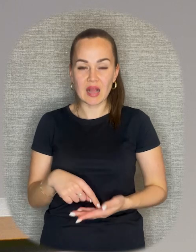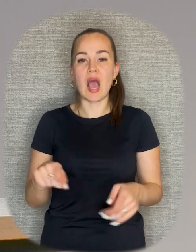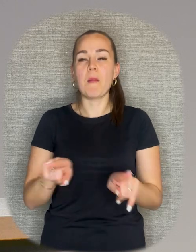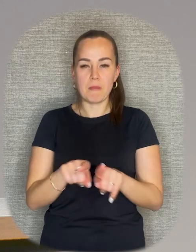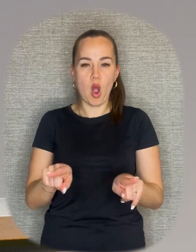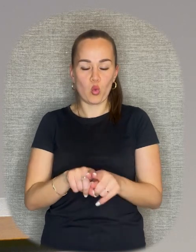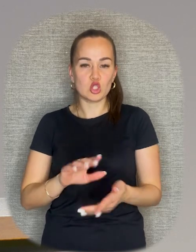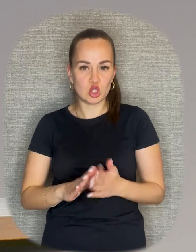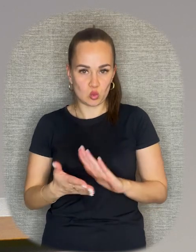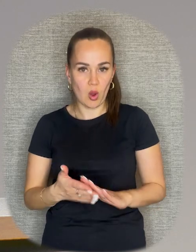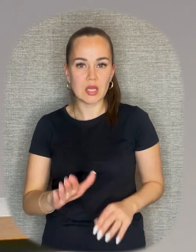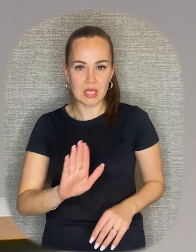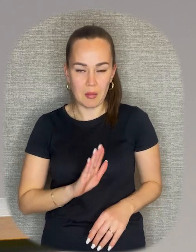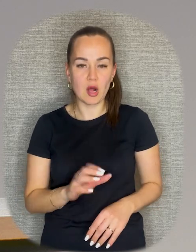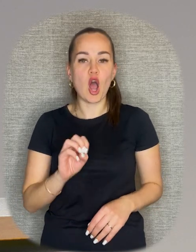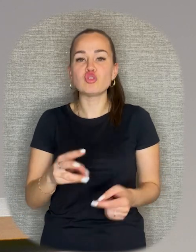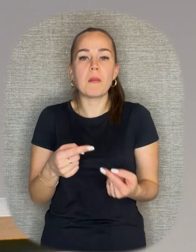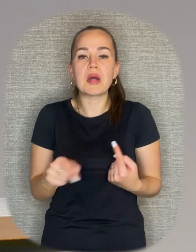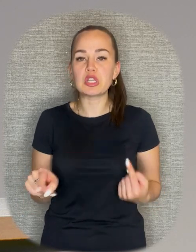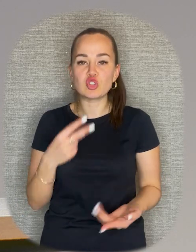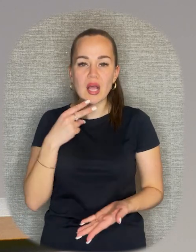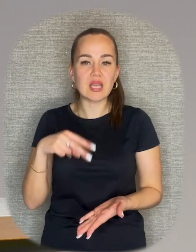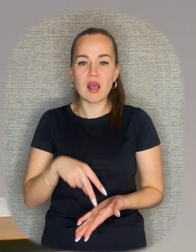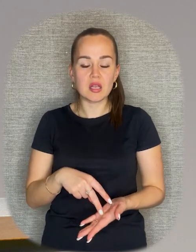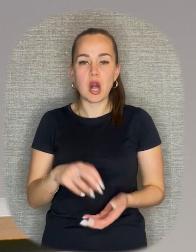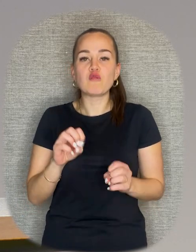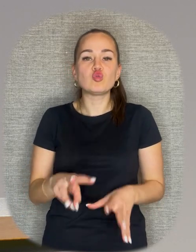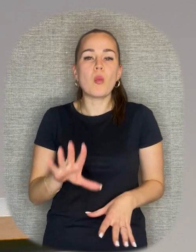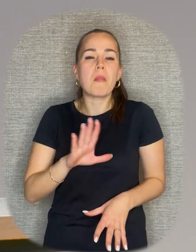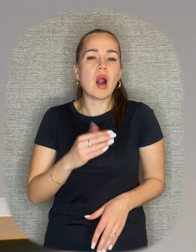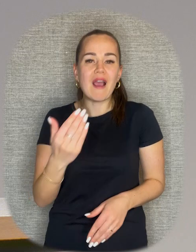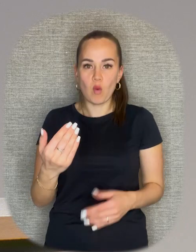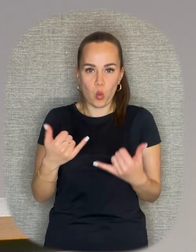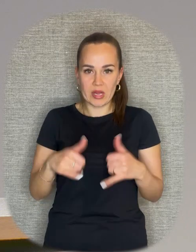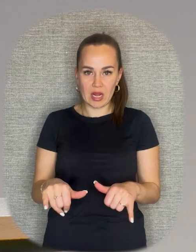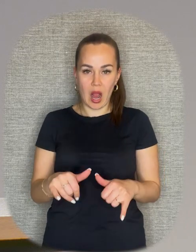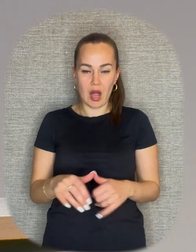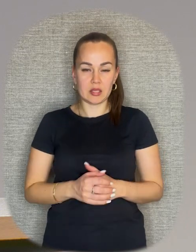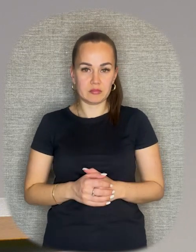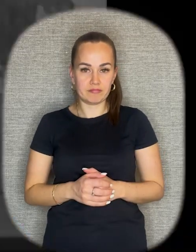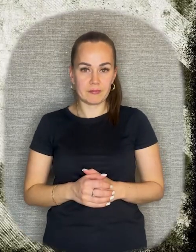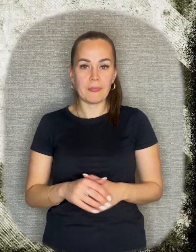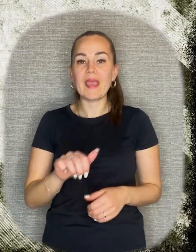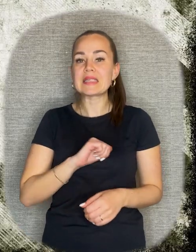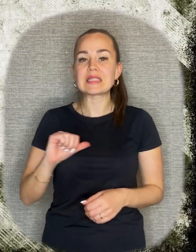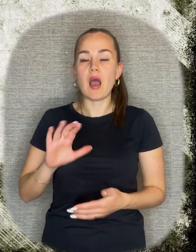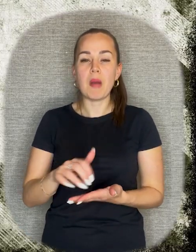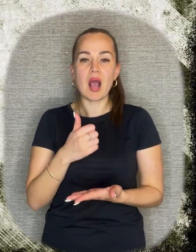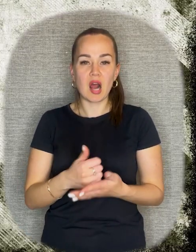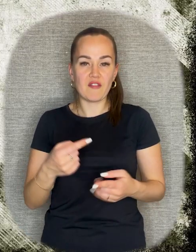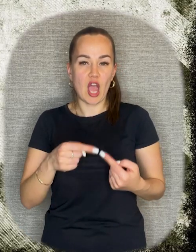в других городах схожая ситуация а чем же отличался Ленинград В чём была его уникальность прежде